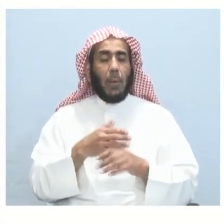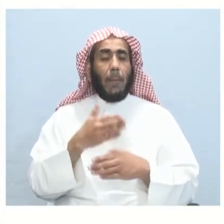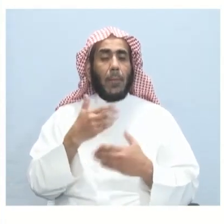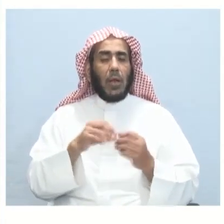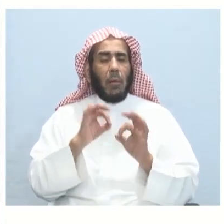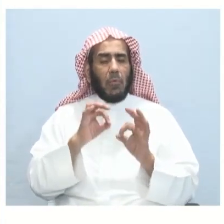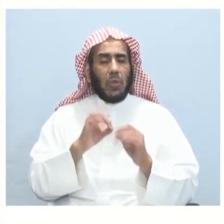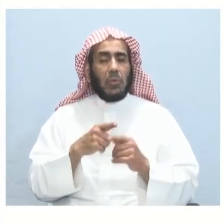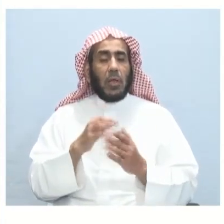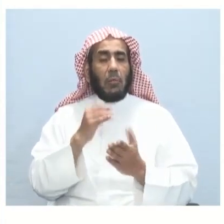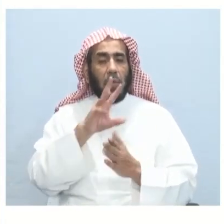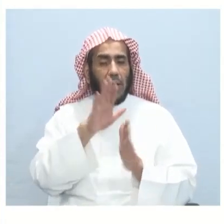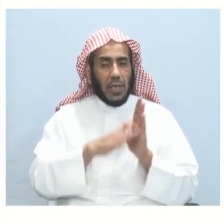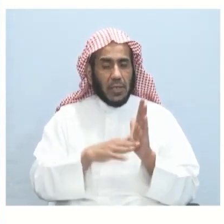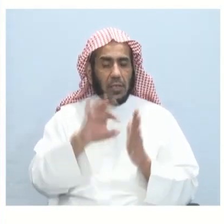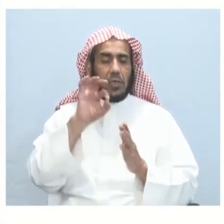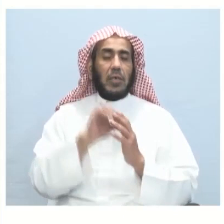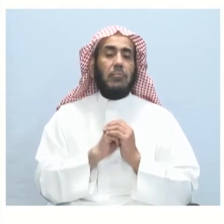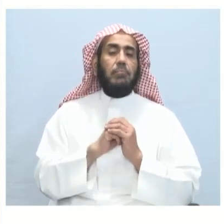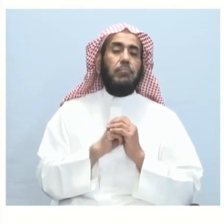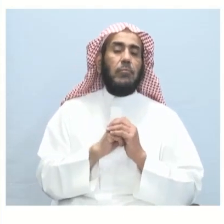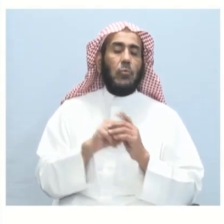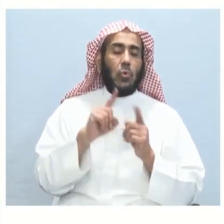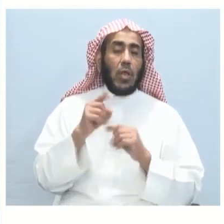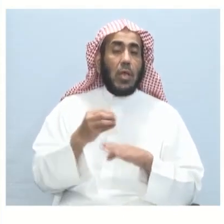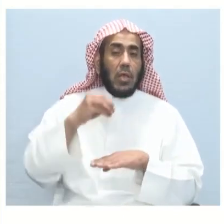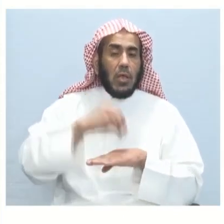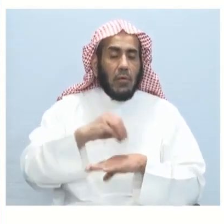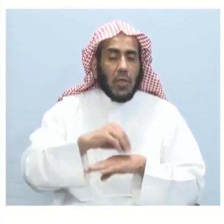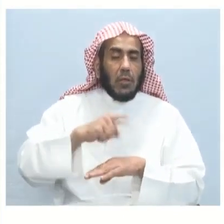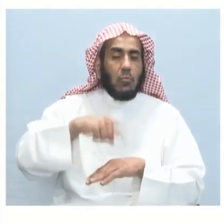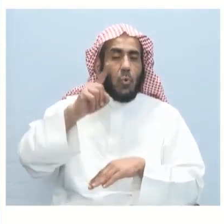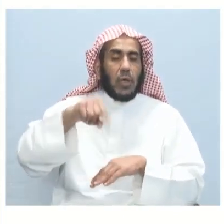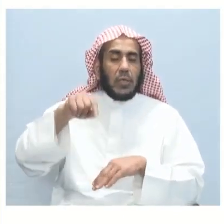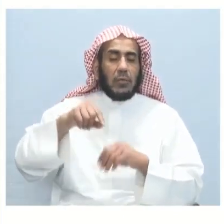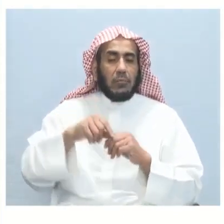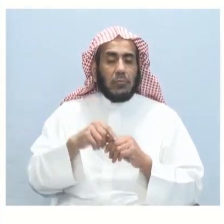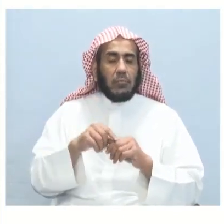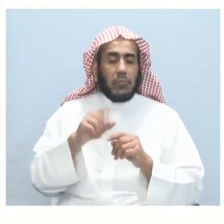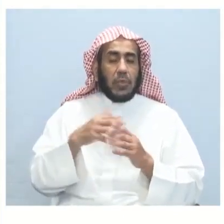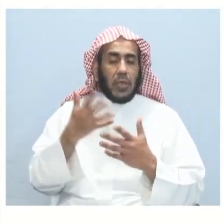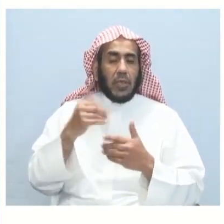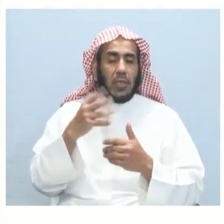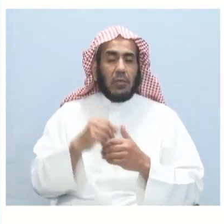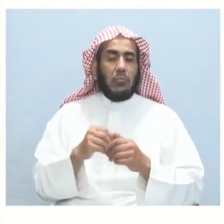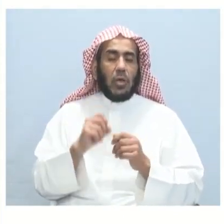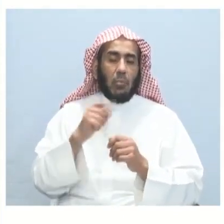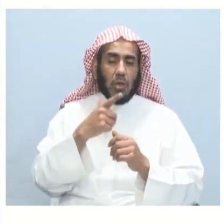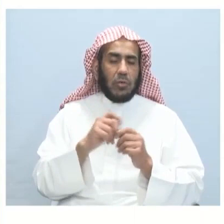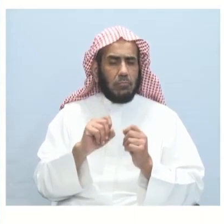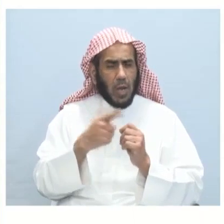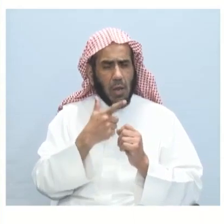على البيانات التي اخترناها نلاحظ اضافه مخطط او تحديث المخطط بشكل مباشر